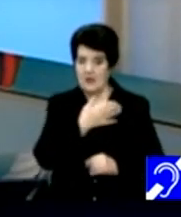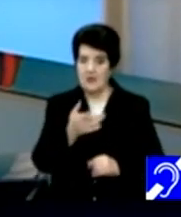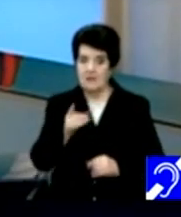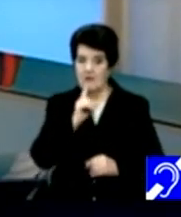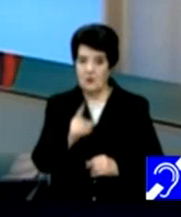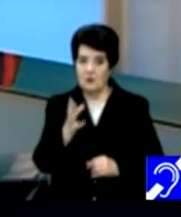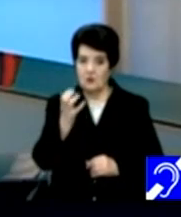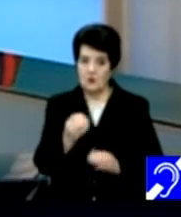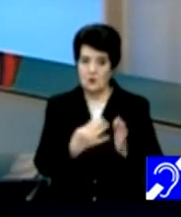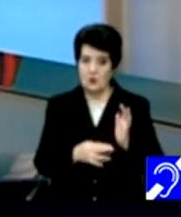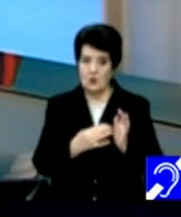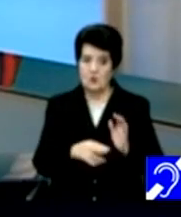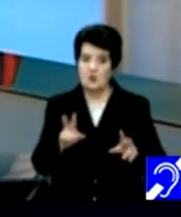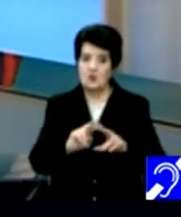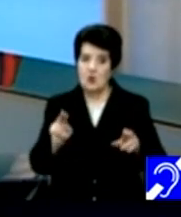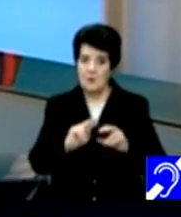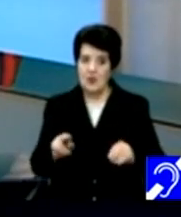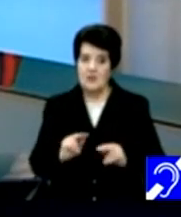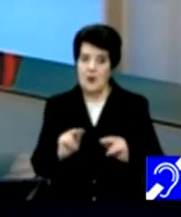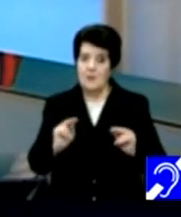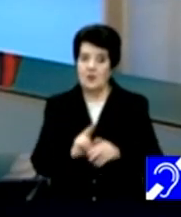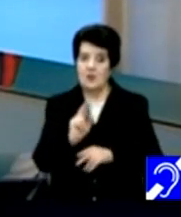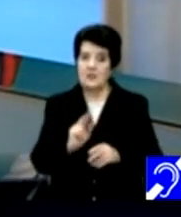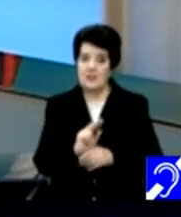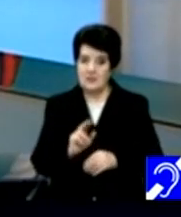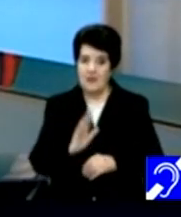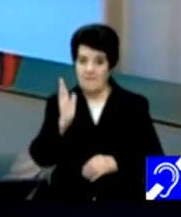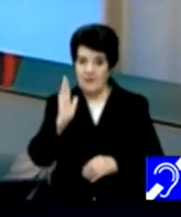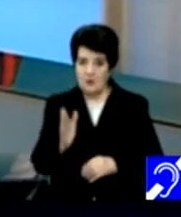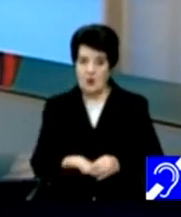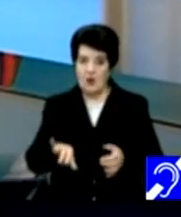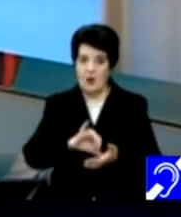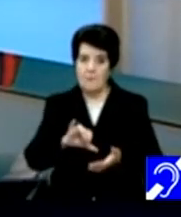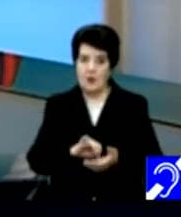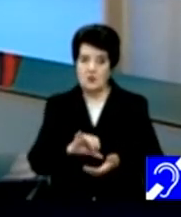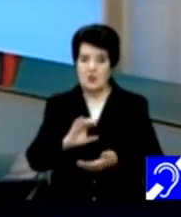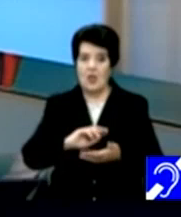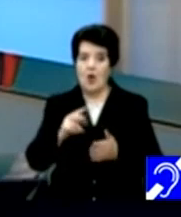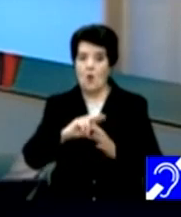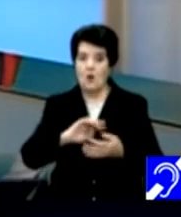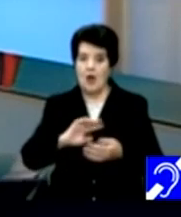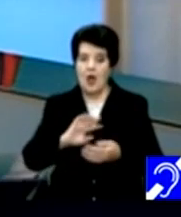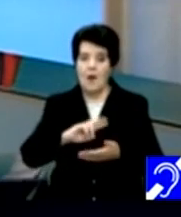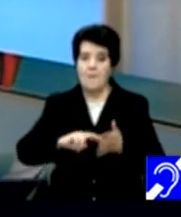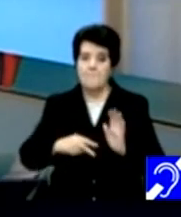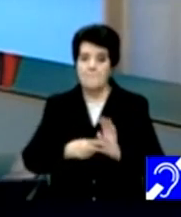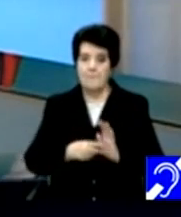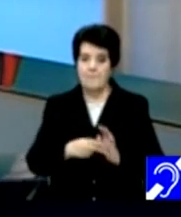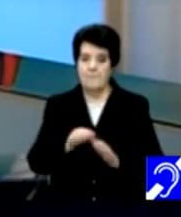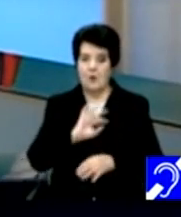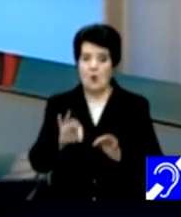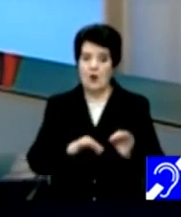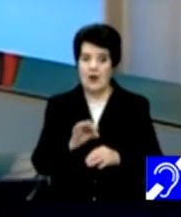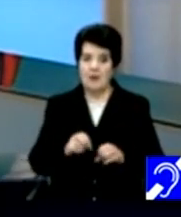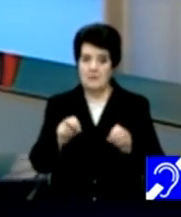luni, 590 de profesori care predau discipline ale viitorului au participat la un program special de pregătire profesională.